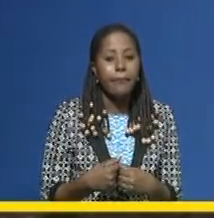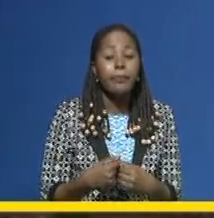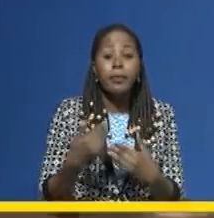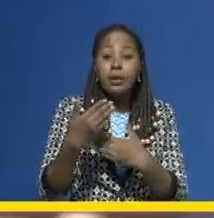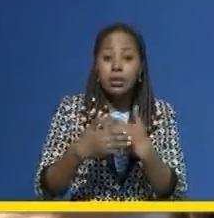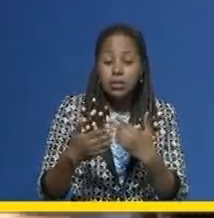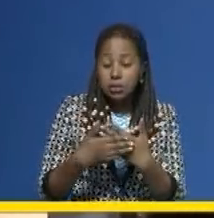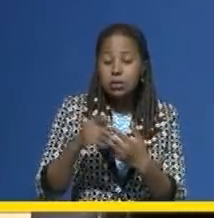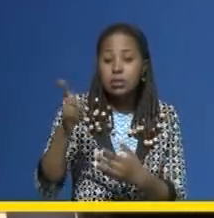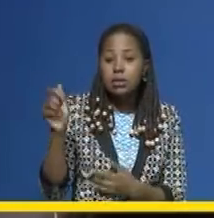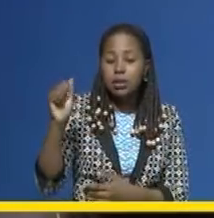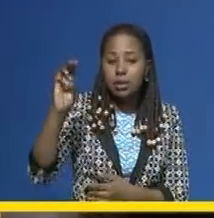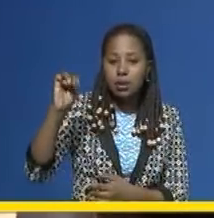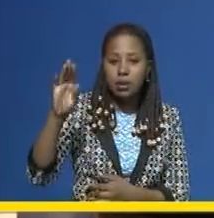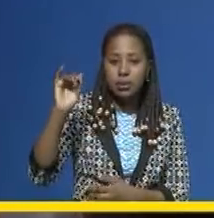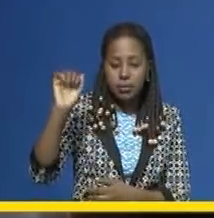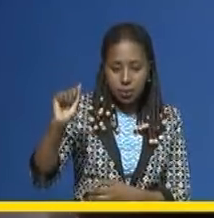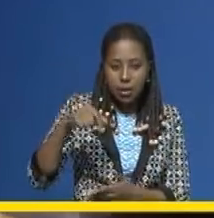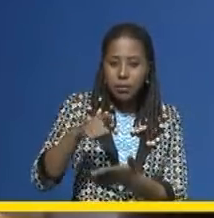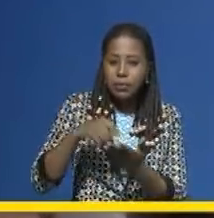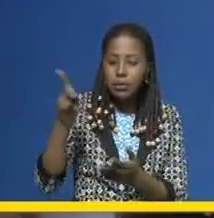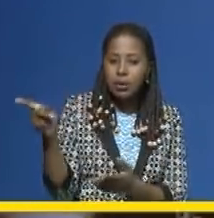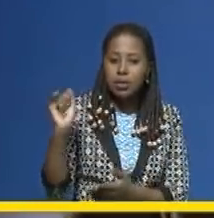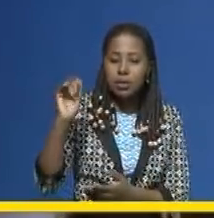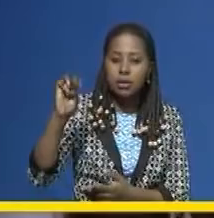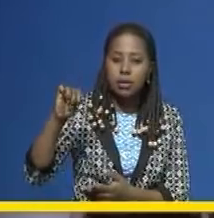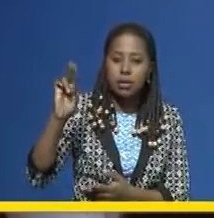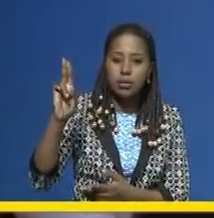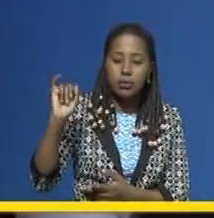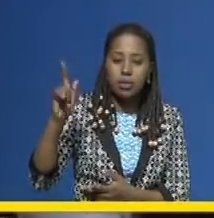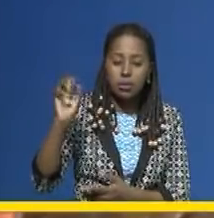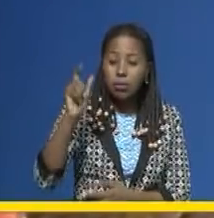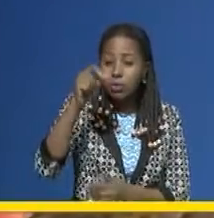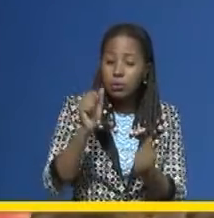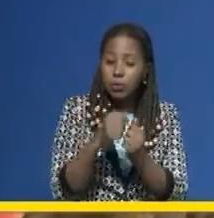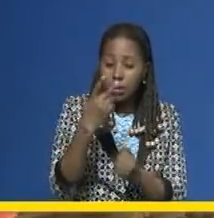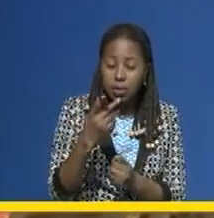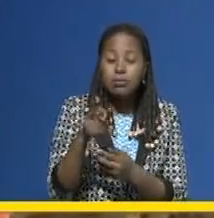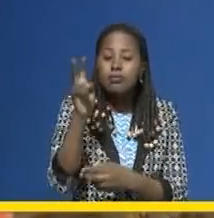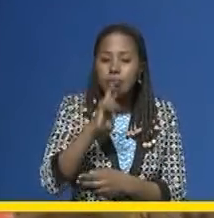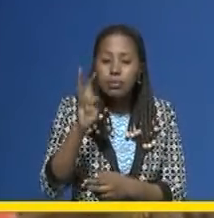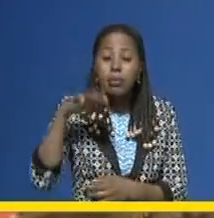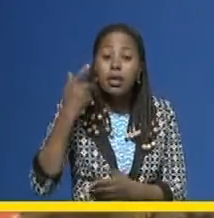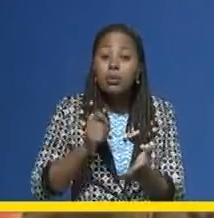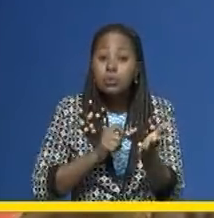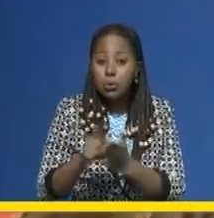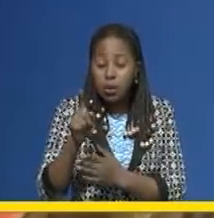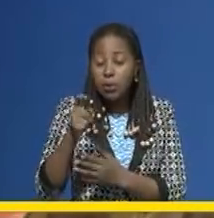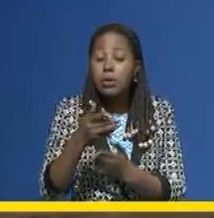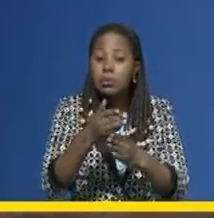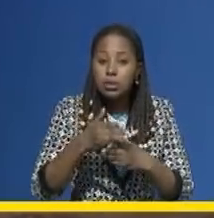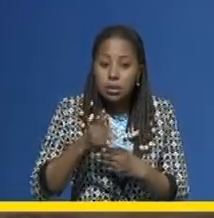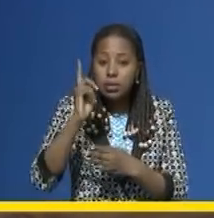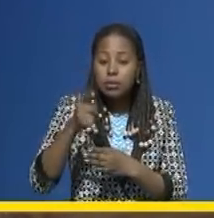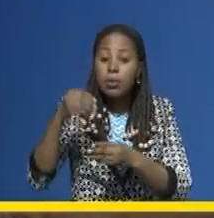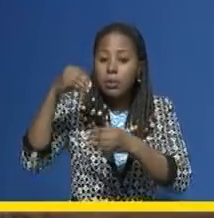Nchini Gambia, katika mji wa Bijilo, watu 14 wanasakwa baada ya kutoroka kwenye hoteli hii walipokuwa